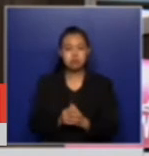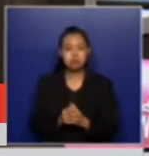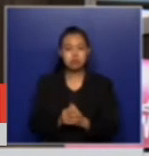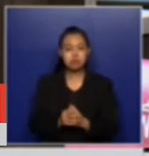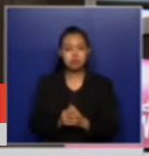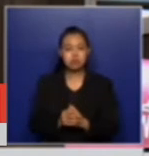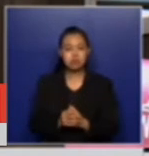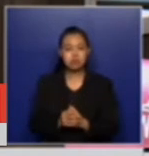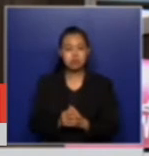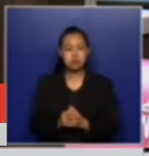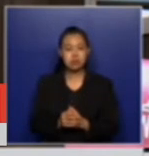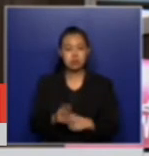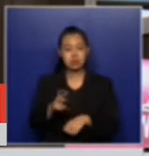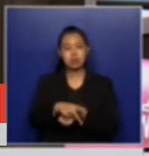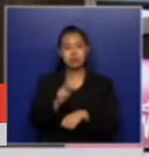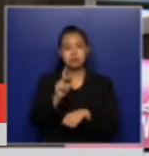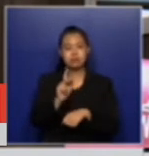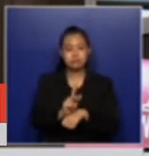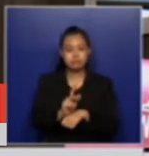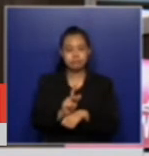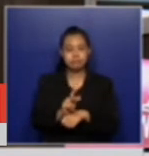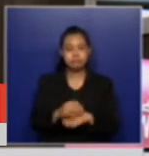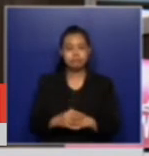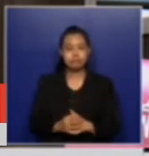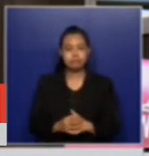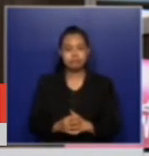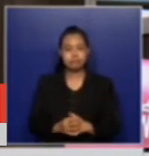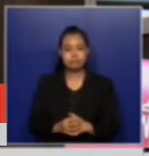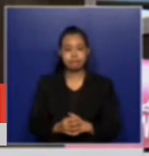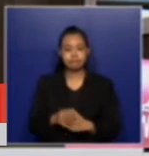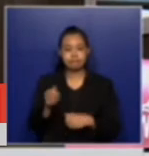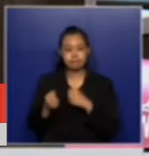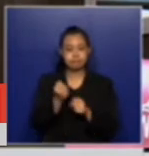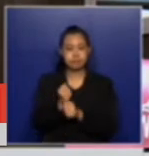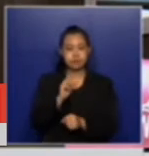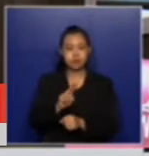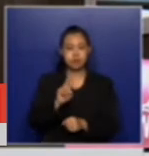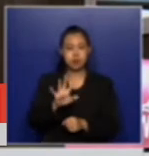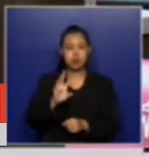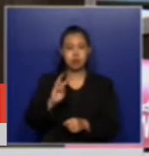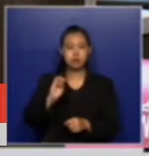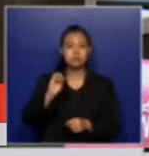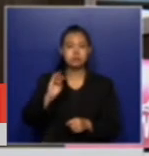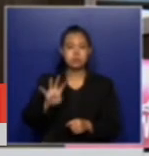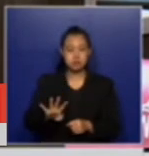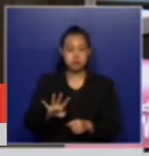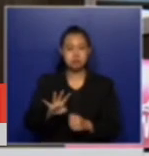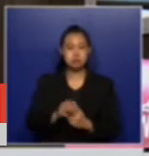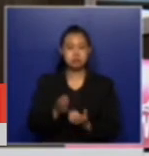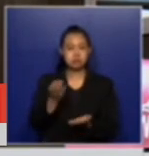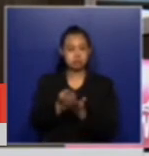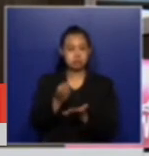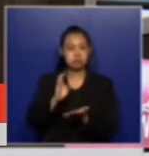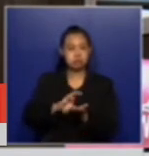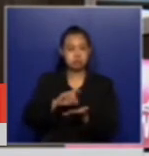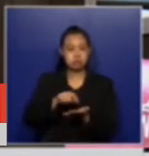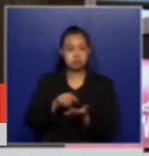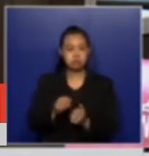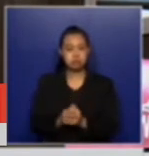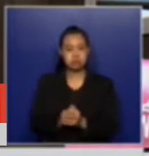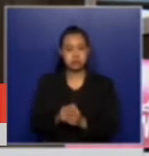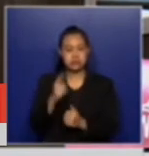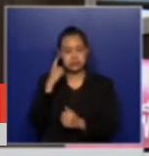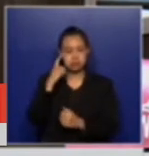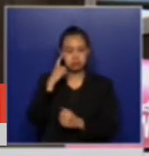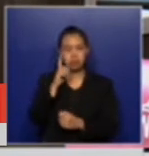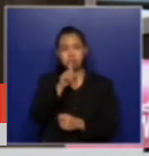านประธานว่าที่ผมอ่านงบประมาณปี64ฉบับนี้ไม่ได้ตอบโจทย์อย่างที่ผมถ